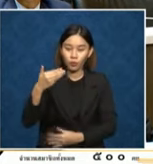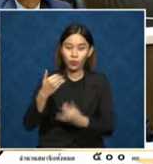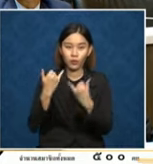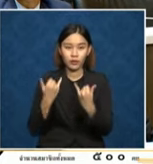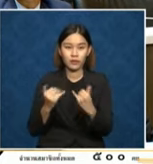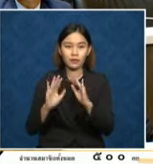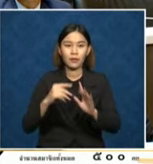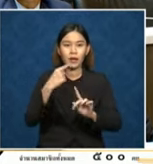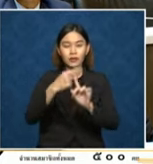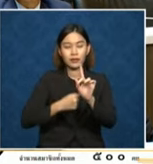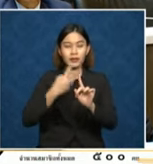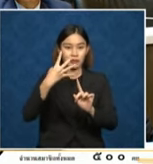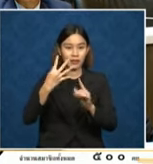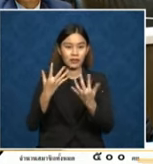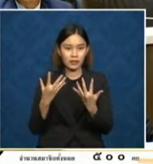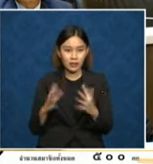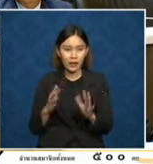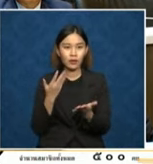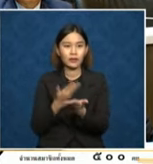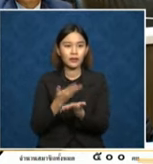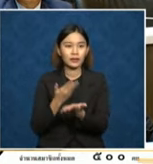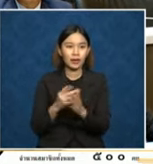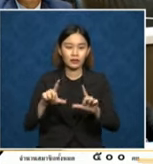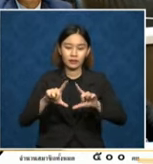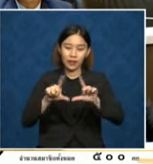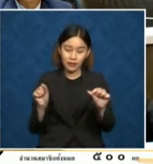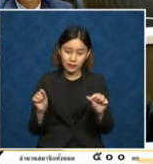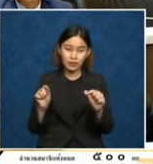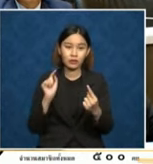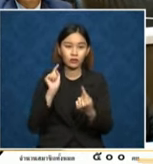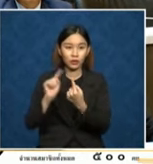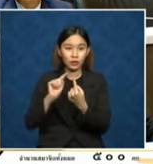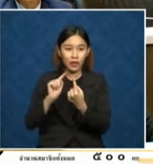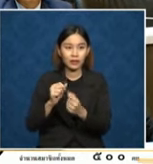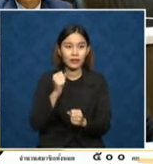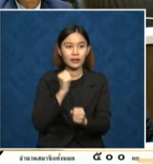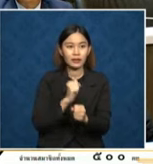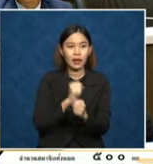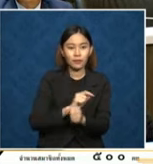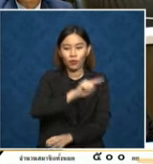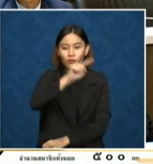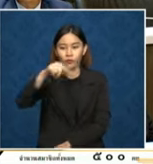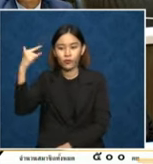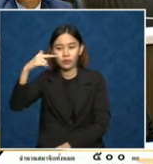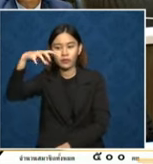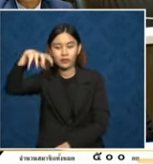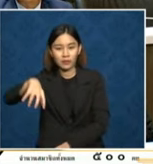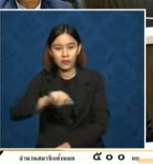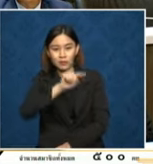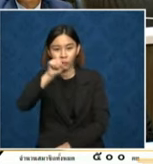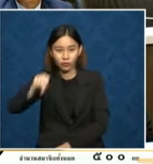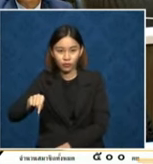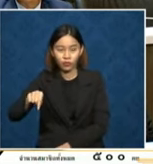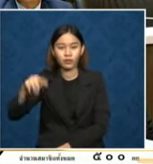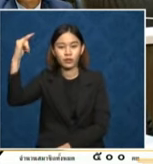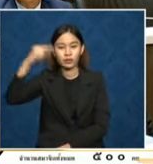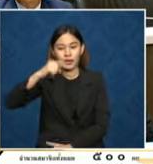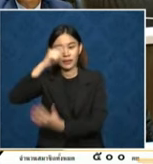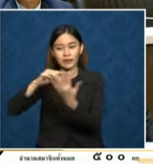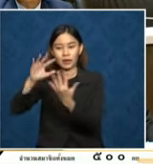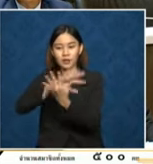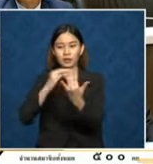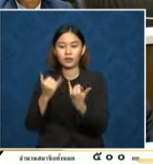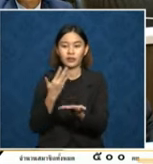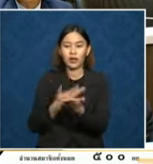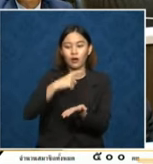ผ่านมา4เดือนกว่าแล้วเงินค่าแท็กซี่ที่เดินทางจากที่ทำงานมาสนามบินเพื่อขึ้นเครื่องกลับประเทศไทยกระทรวงแรงง